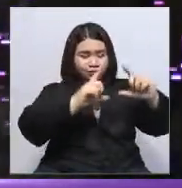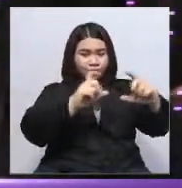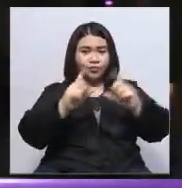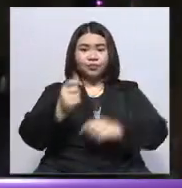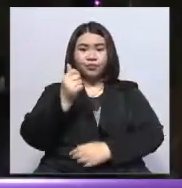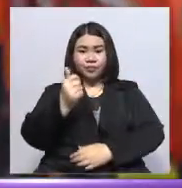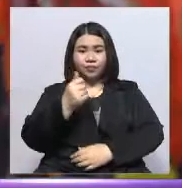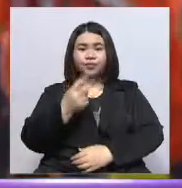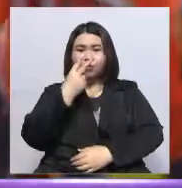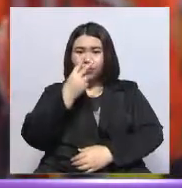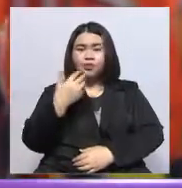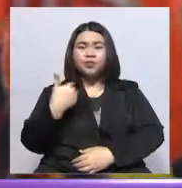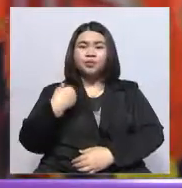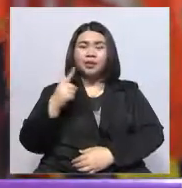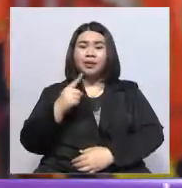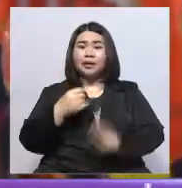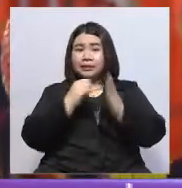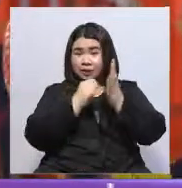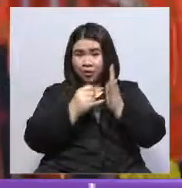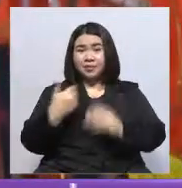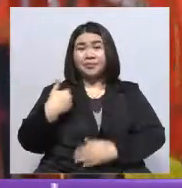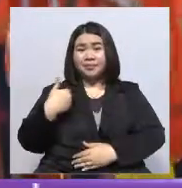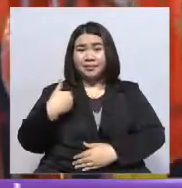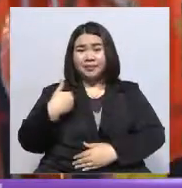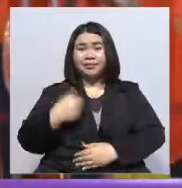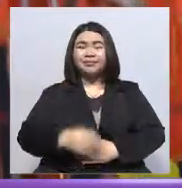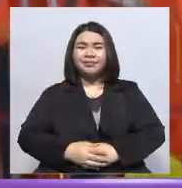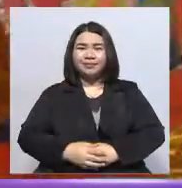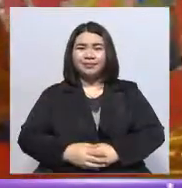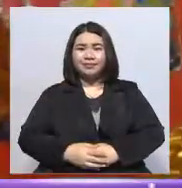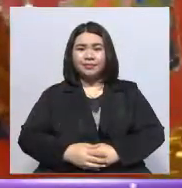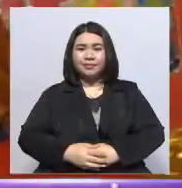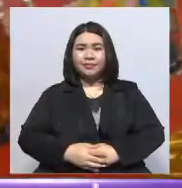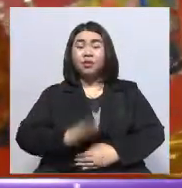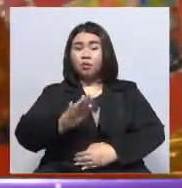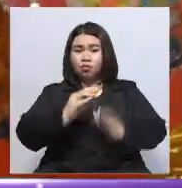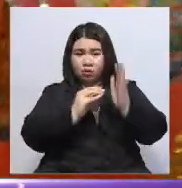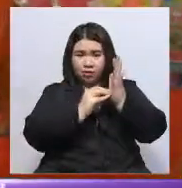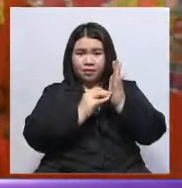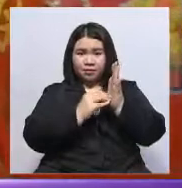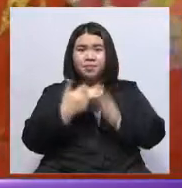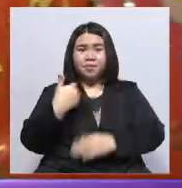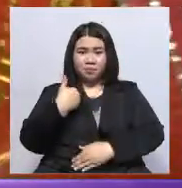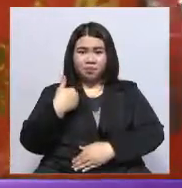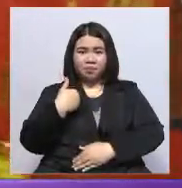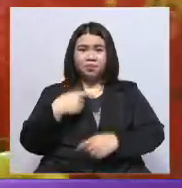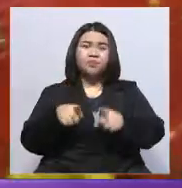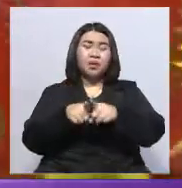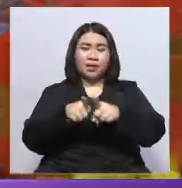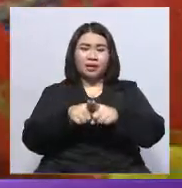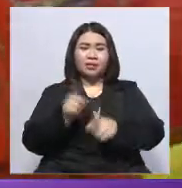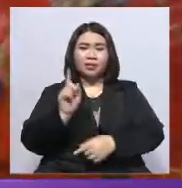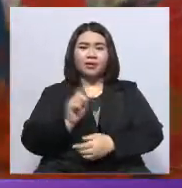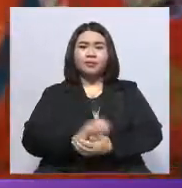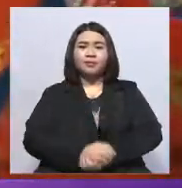ในงานนี้ด้วยโอ้นอกจากต่างจังหวัดแล้วรัวรพัฒนะคะในพื้นที่กรุงเทพมหานครอย่างบ้านเ